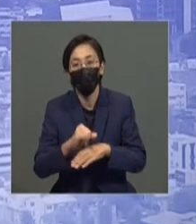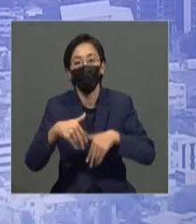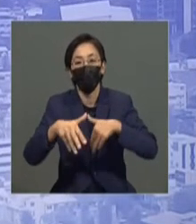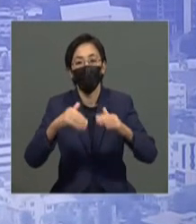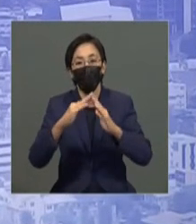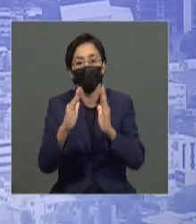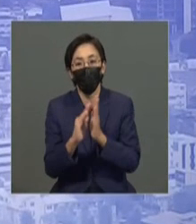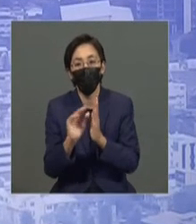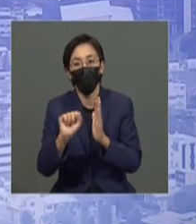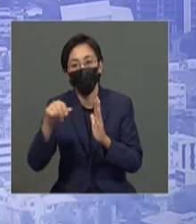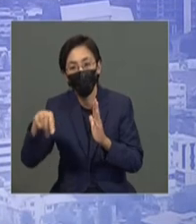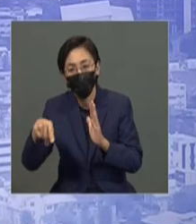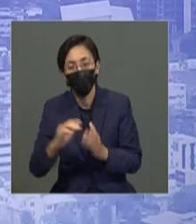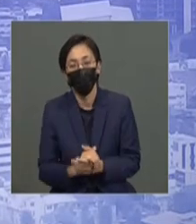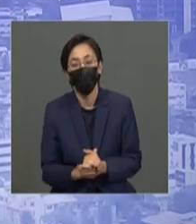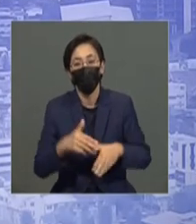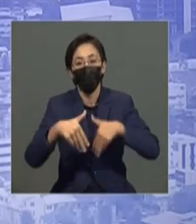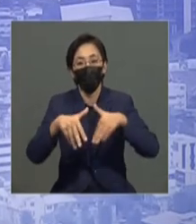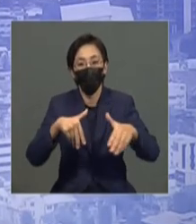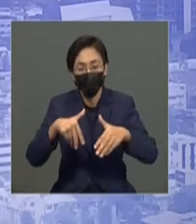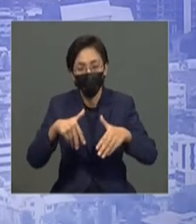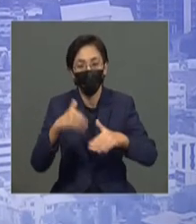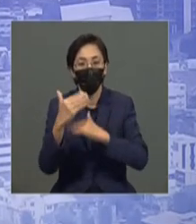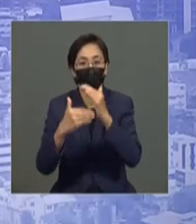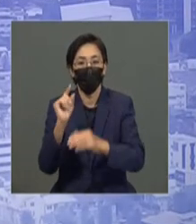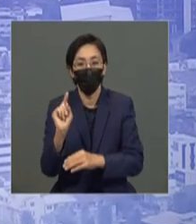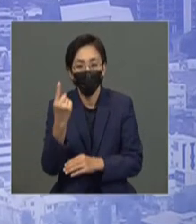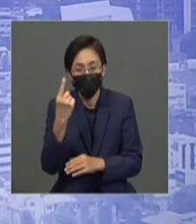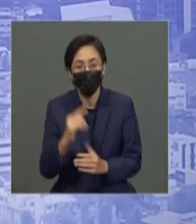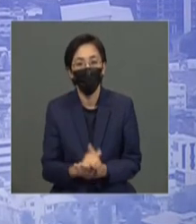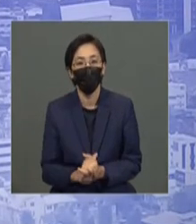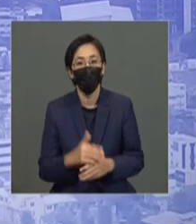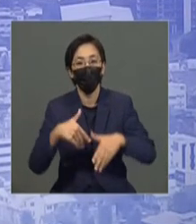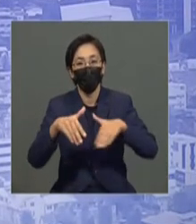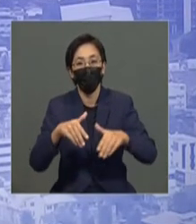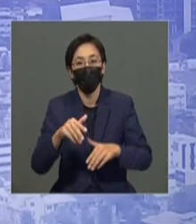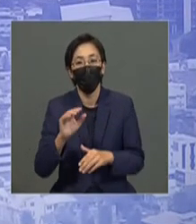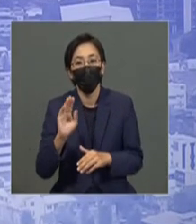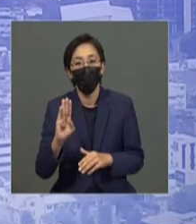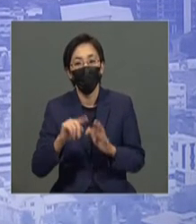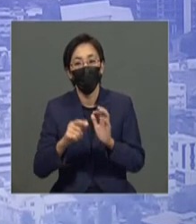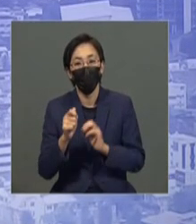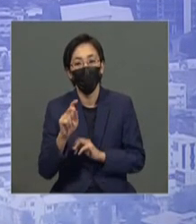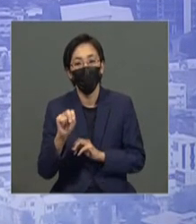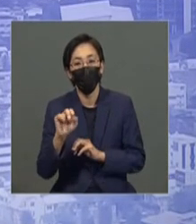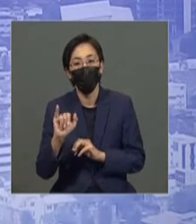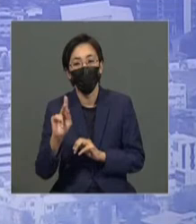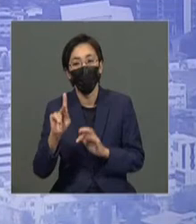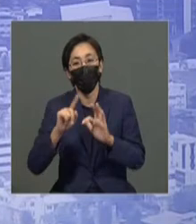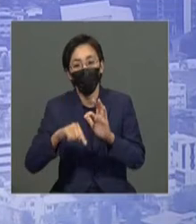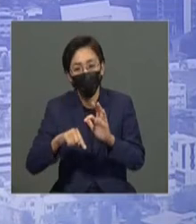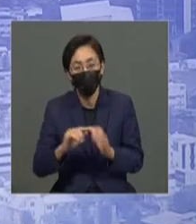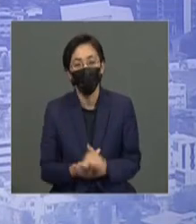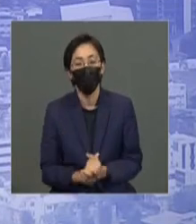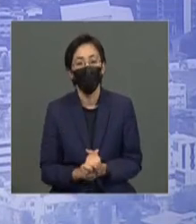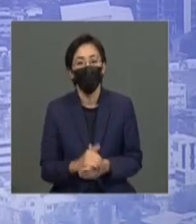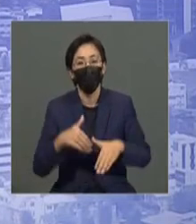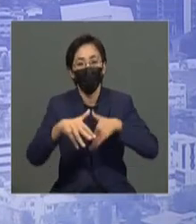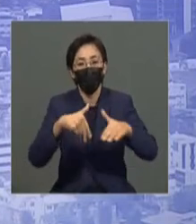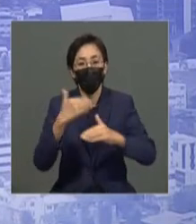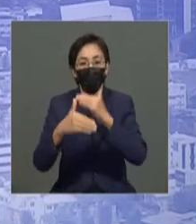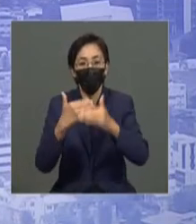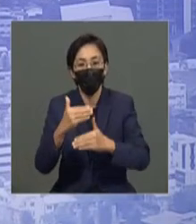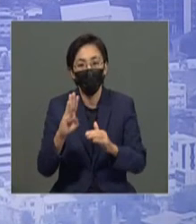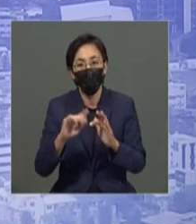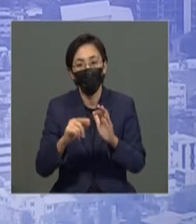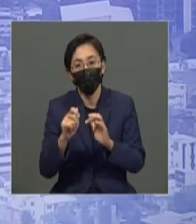านหมู่บ้านพัฒนาใหม่อย่างนี้เป็นต้นนะคะชุมชนบ่อนไก่มีการระดมตรวจนะคะชุมชนพัฒนาบ่อน